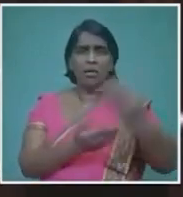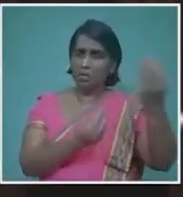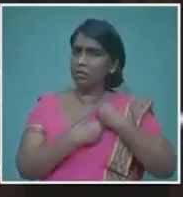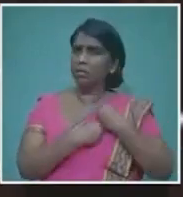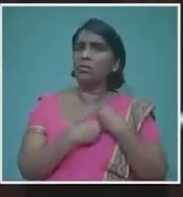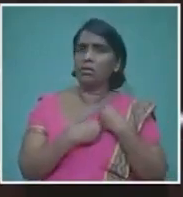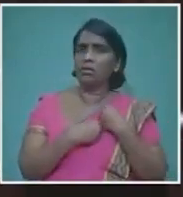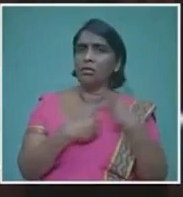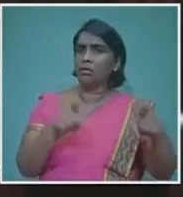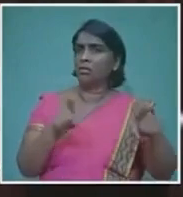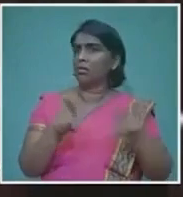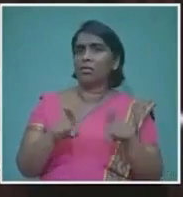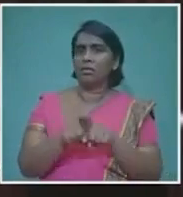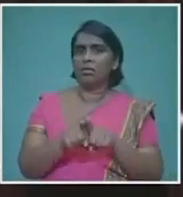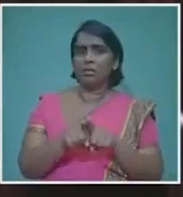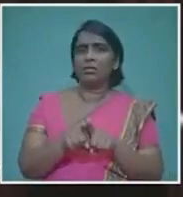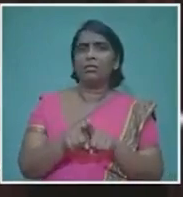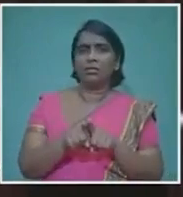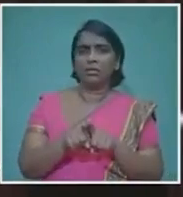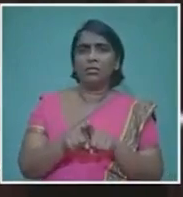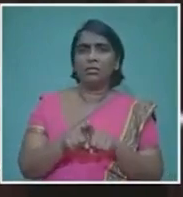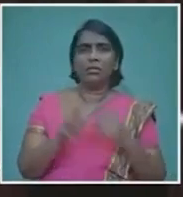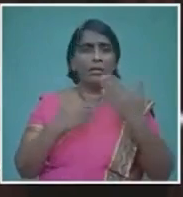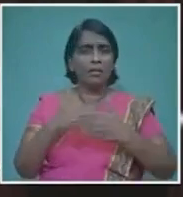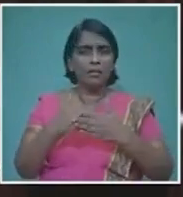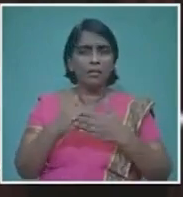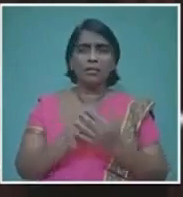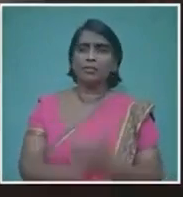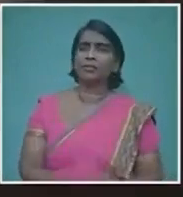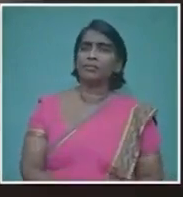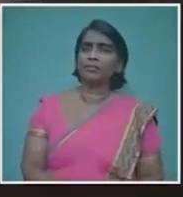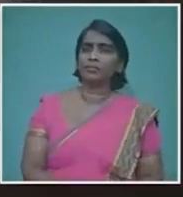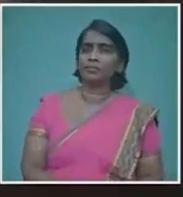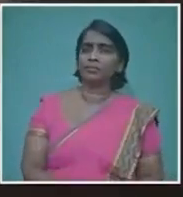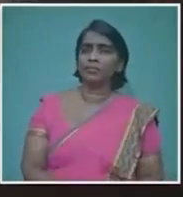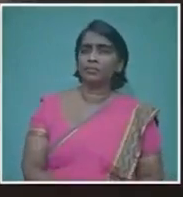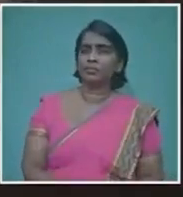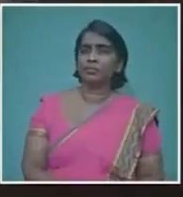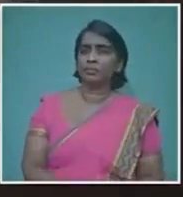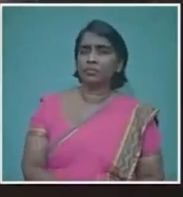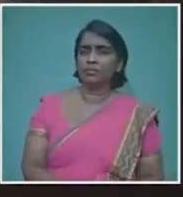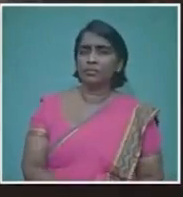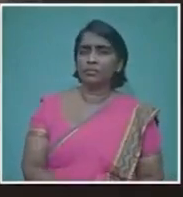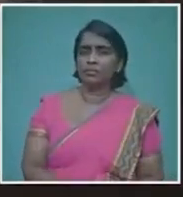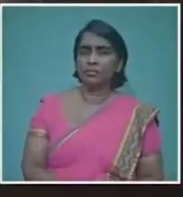මේ ළඟට ගරු මහින්දානන්ද අලුත්ගමගේ මන්ත්‍රීතුමා ඔබතුමාට විනාඩි 10ක් කාලයක් ලැබෙනවා.